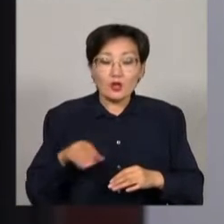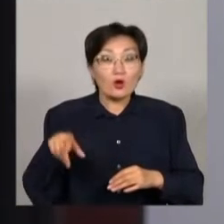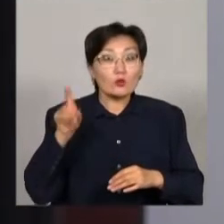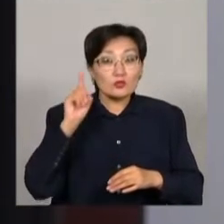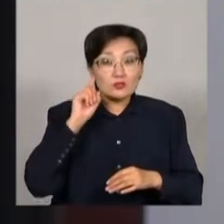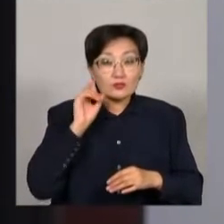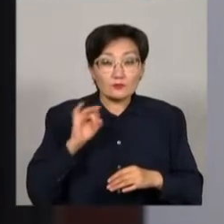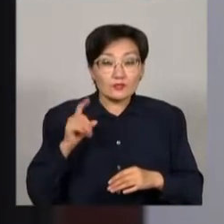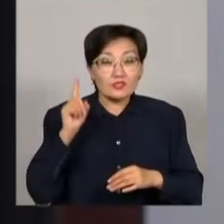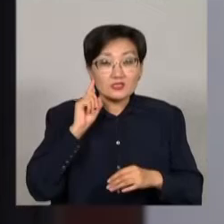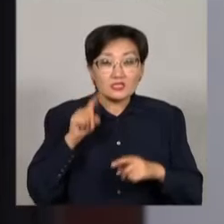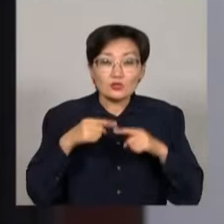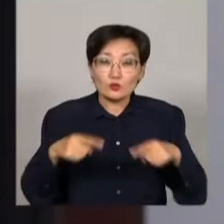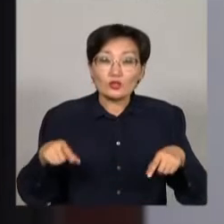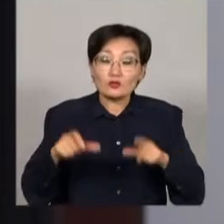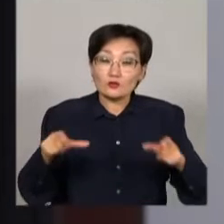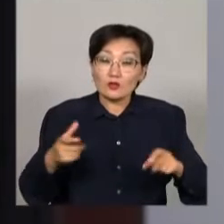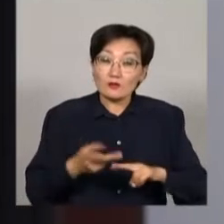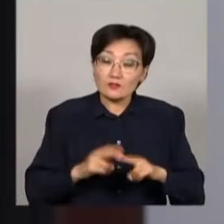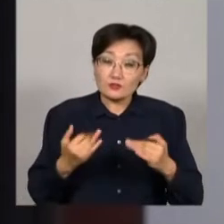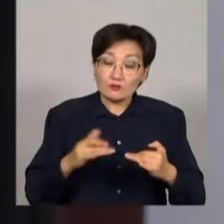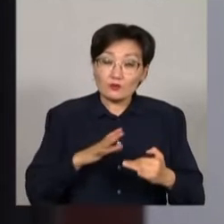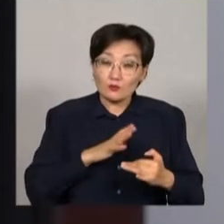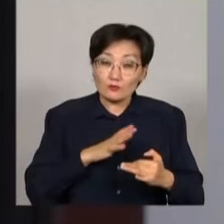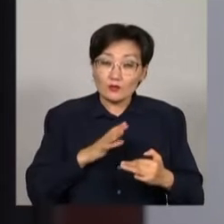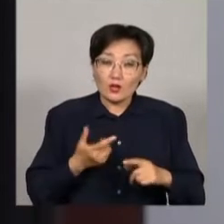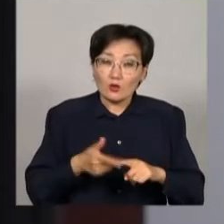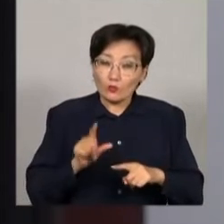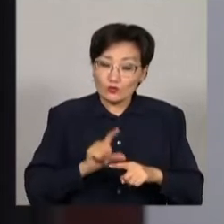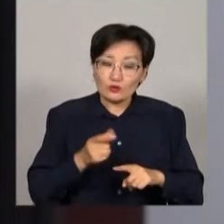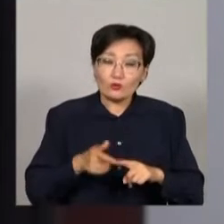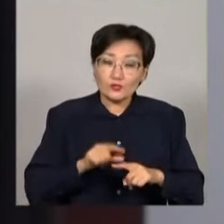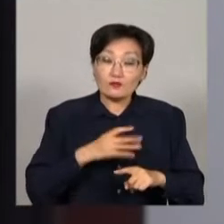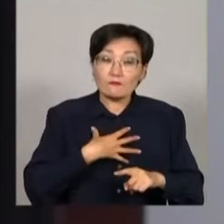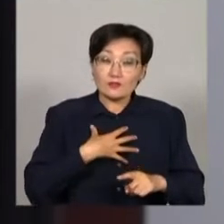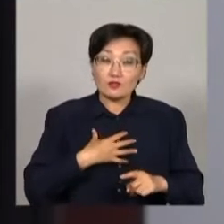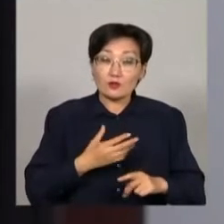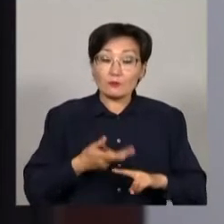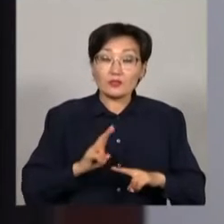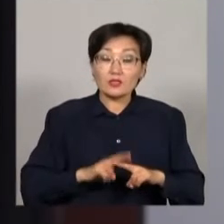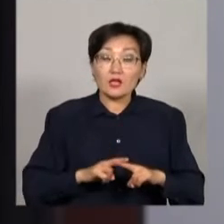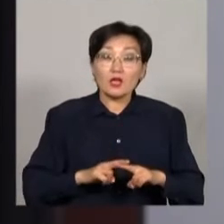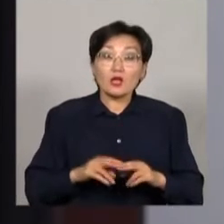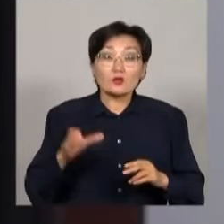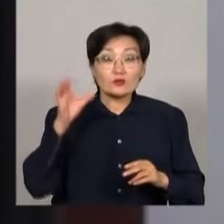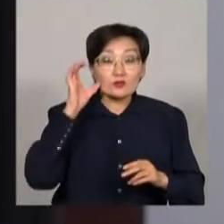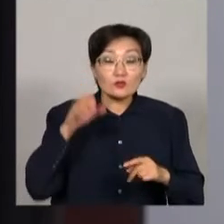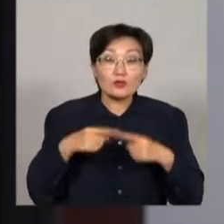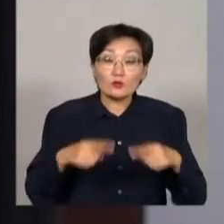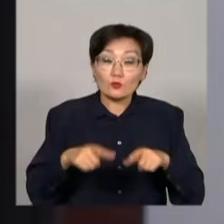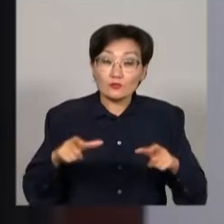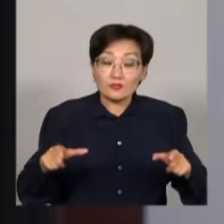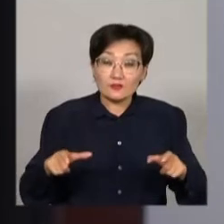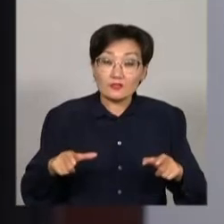и слышать других. Да, вот это вот сегодня, наверное, очень-очень важно. И при этом, как бы слушая других, в